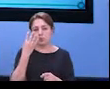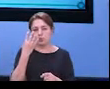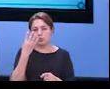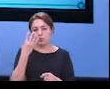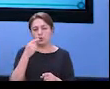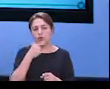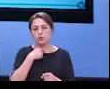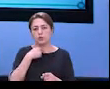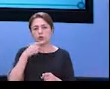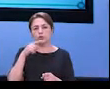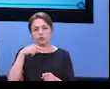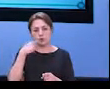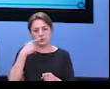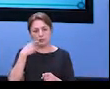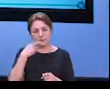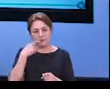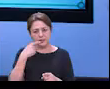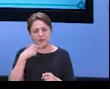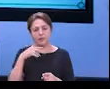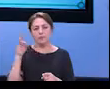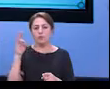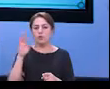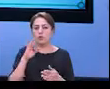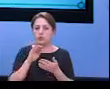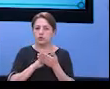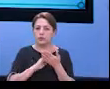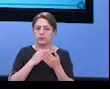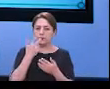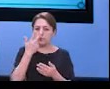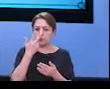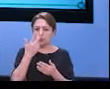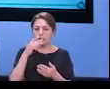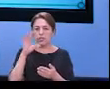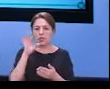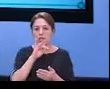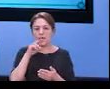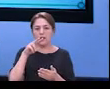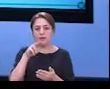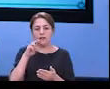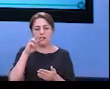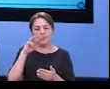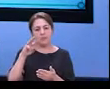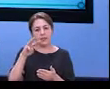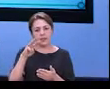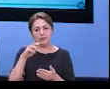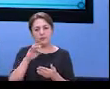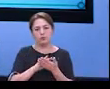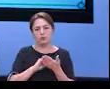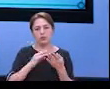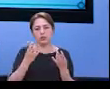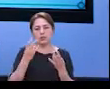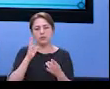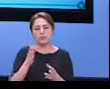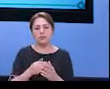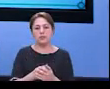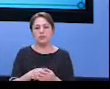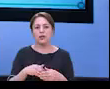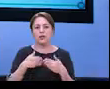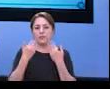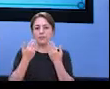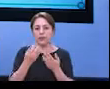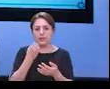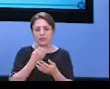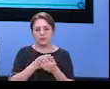tovush shaklida talaffuz qilinsa ham yozganda uchta harf sifatida yozamiz. Mana